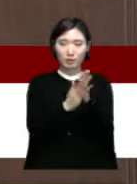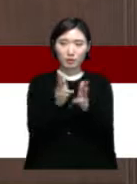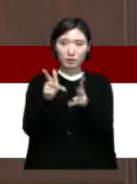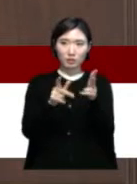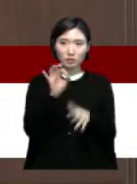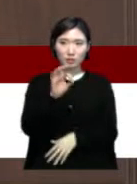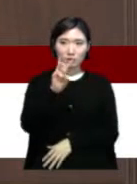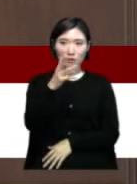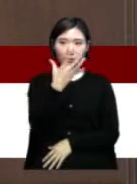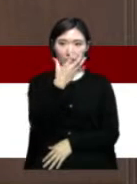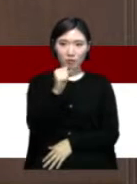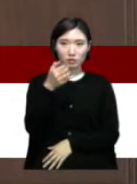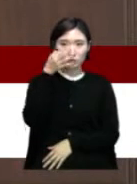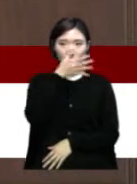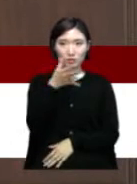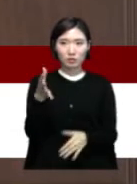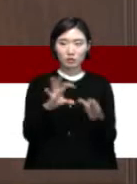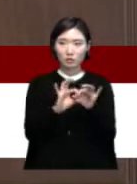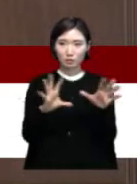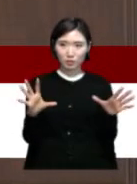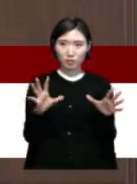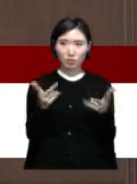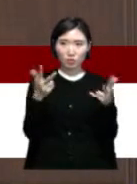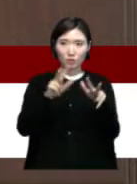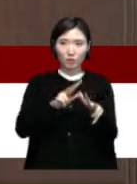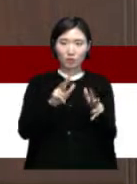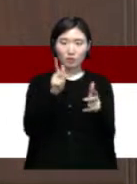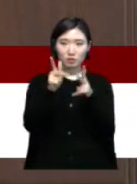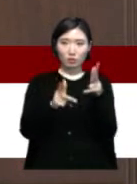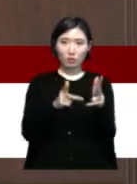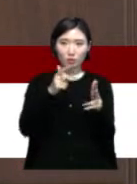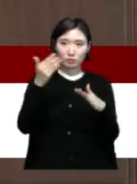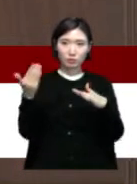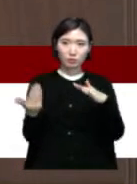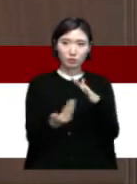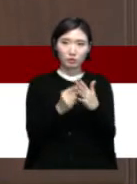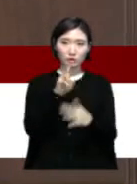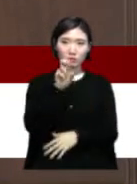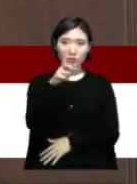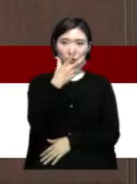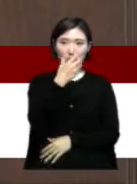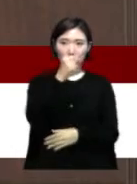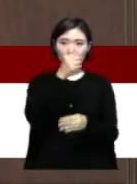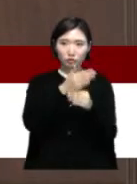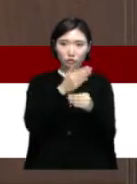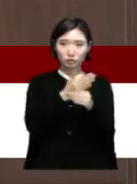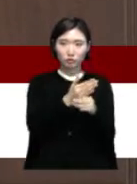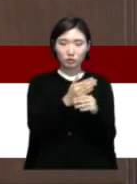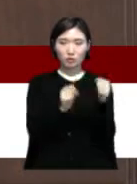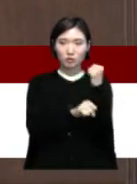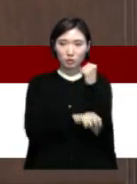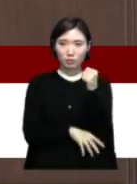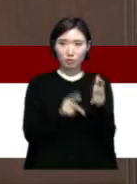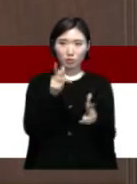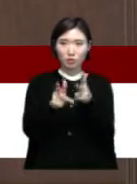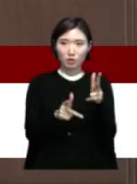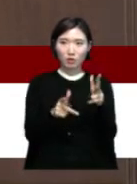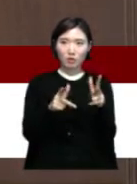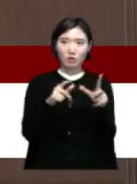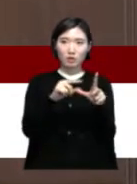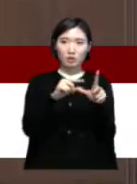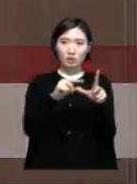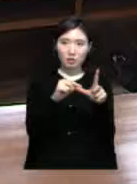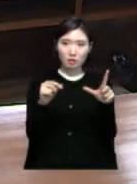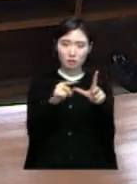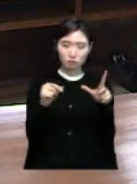조성과는 무관하며 공원 조성 총사업비 21억 원 중에 식재 기반 조성 공사 등에 필요한 예산을 일부